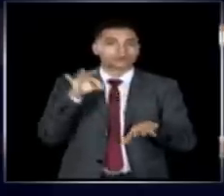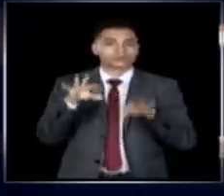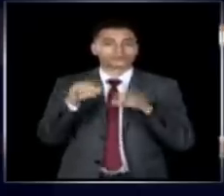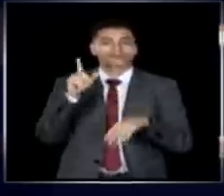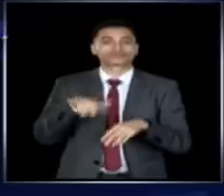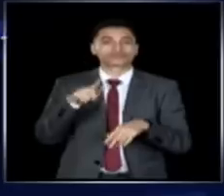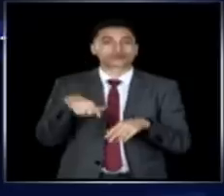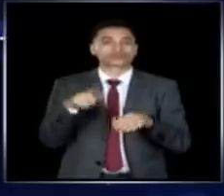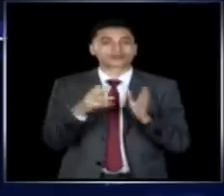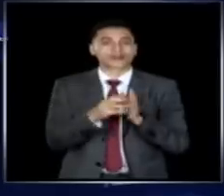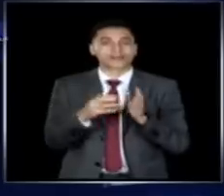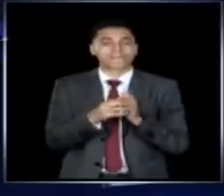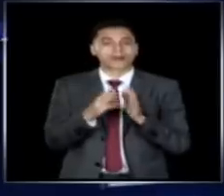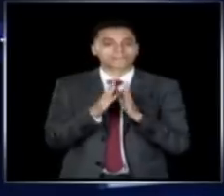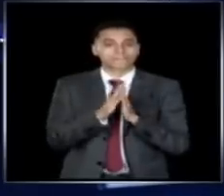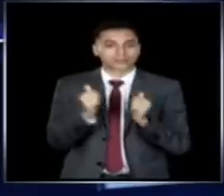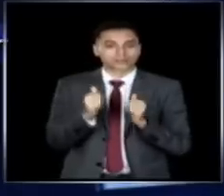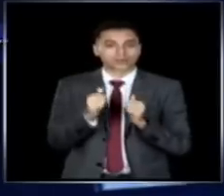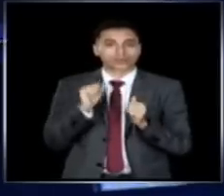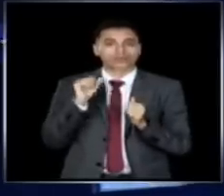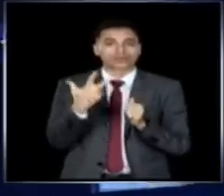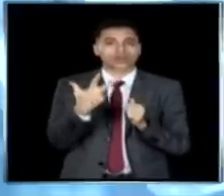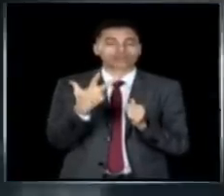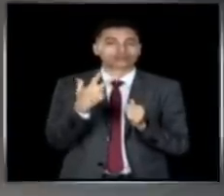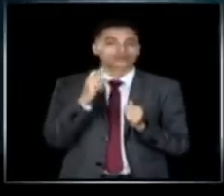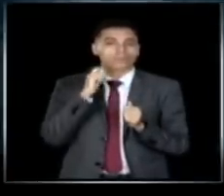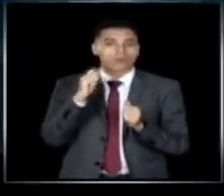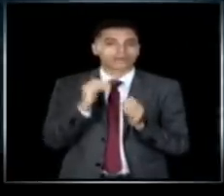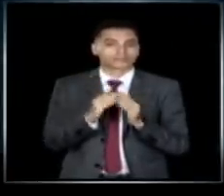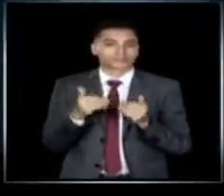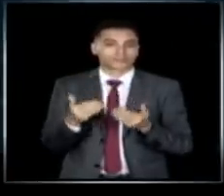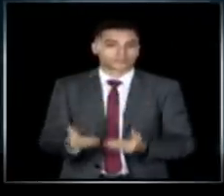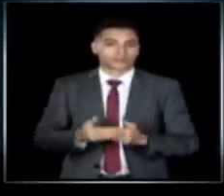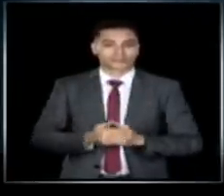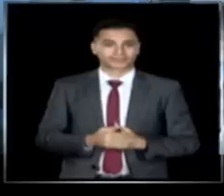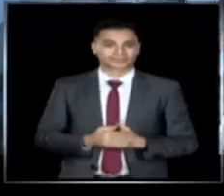جامعة مصرية من 13 محافظة مصرية.